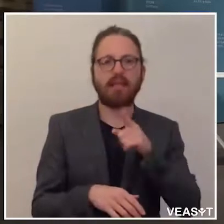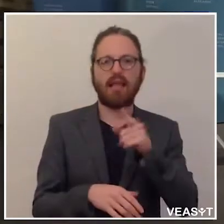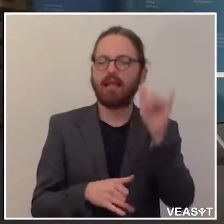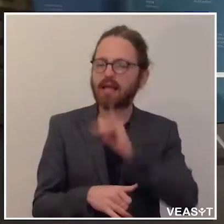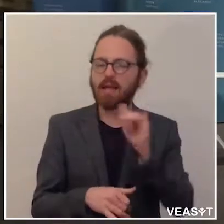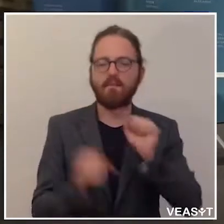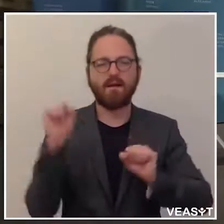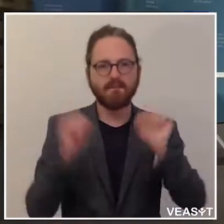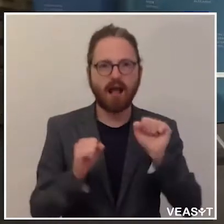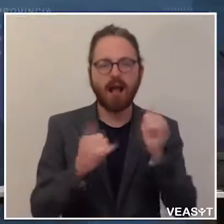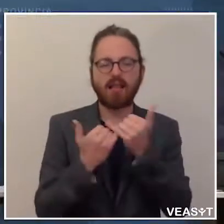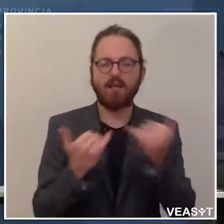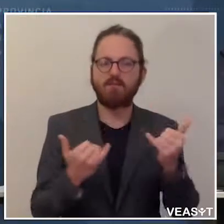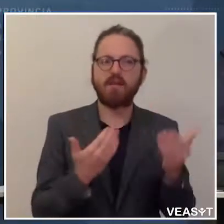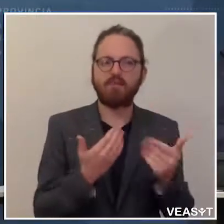in